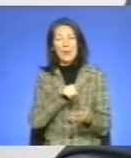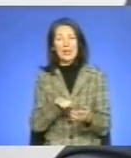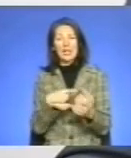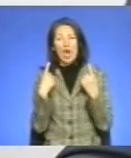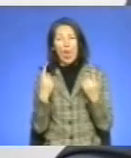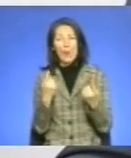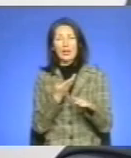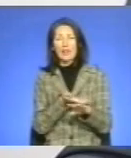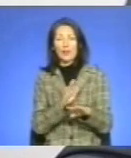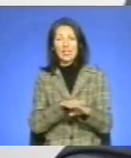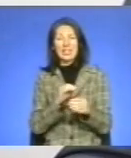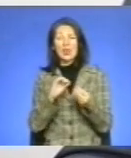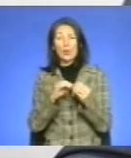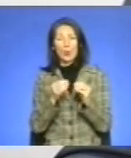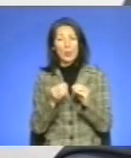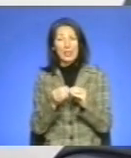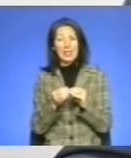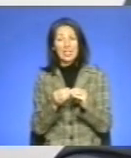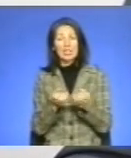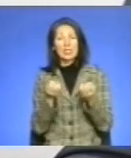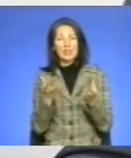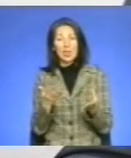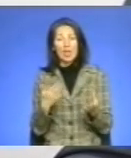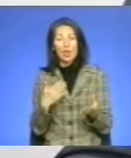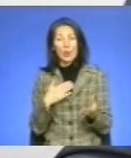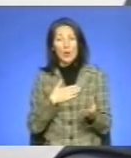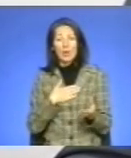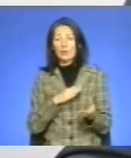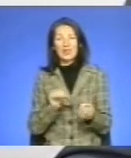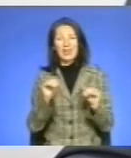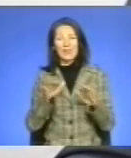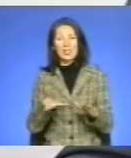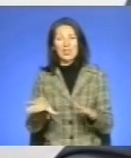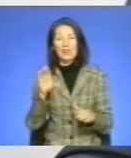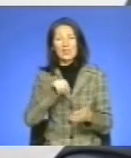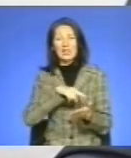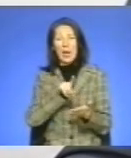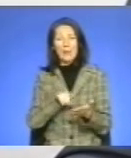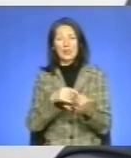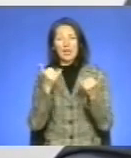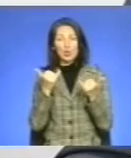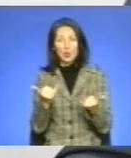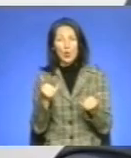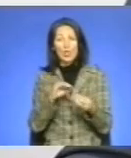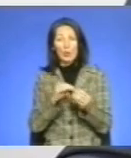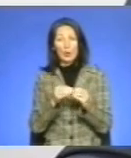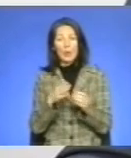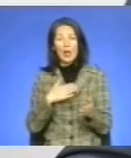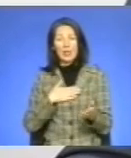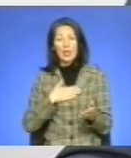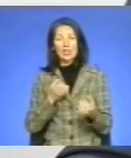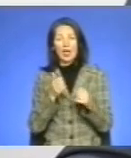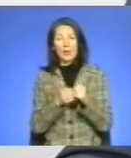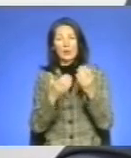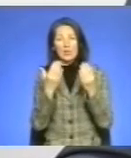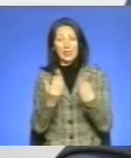важкі, проблематичні. Звичайно, ми не вирішимо всіх питань сьогодні, проблем, але наша повсякденна